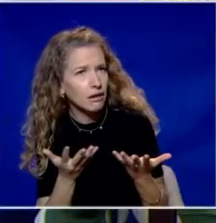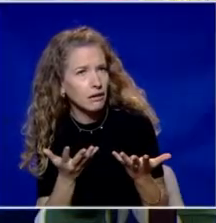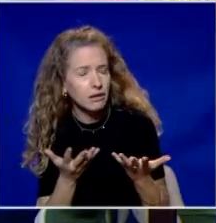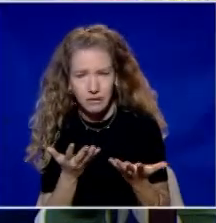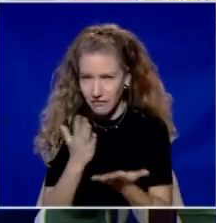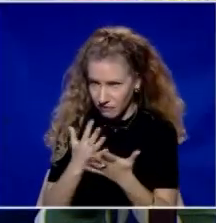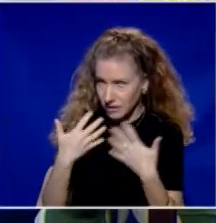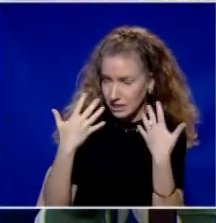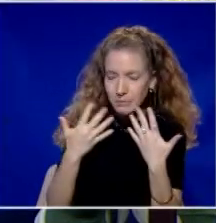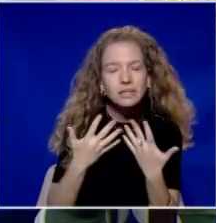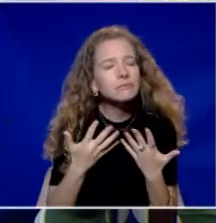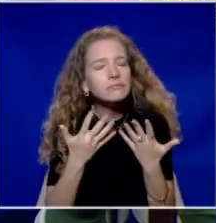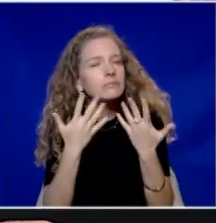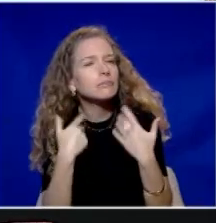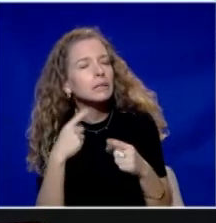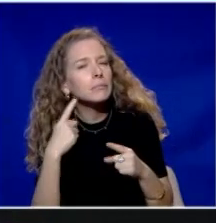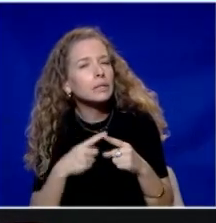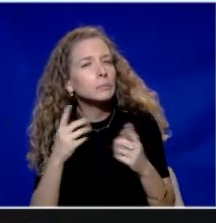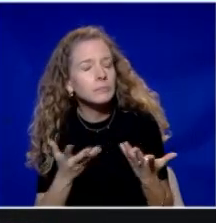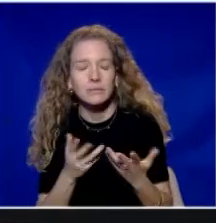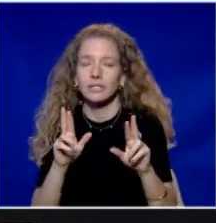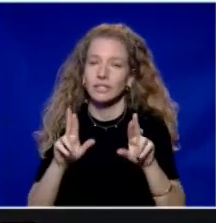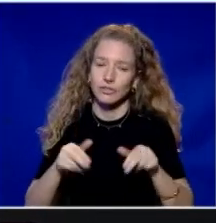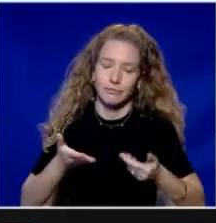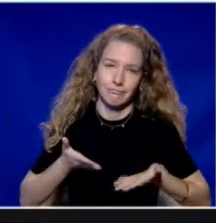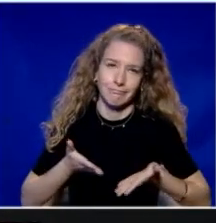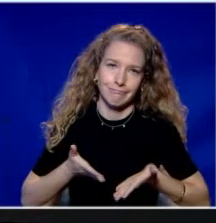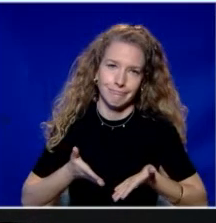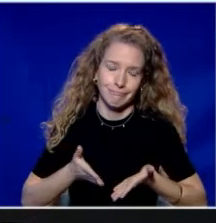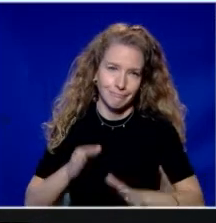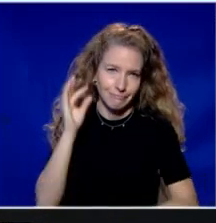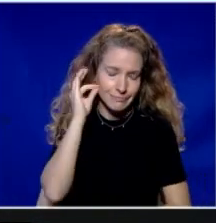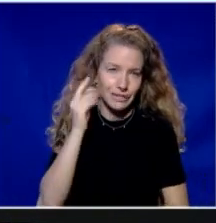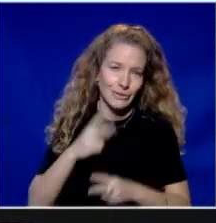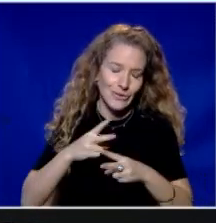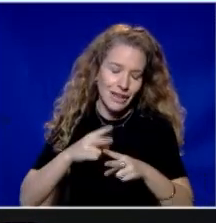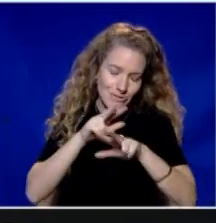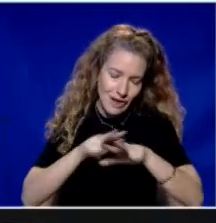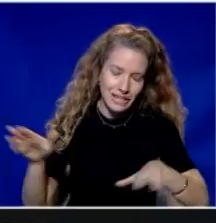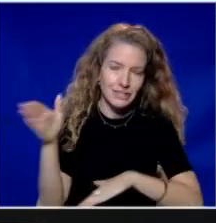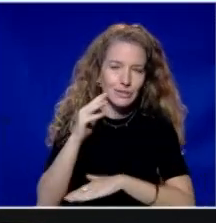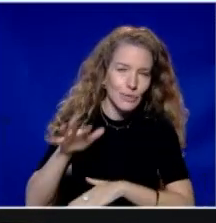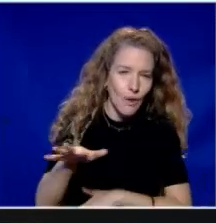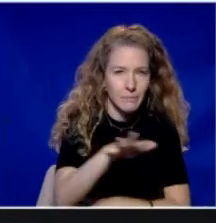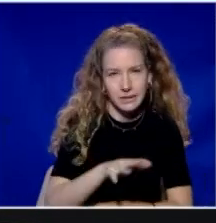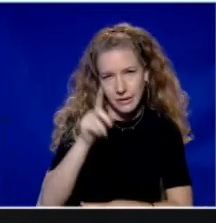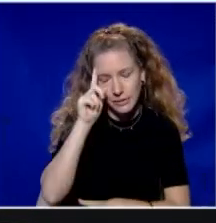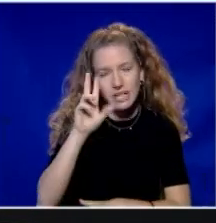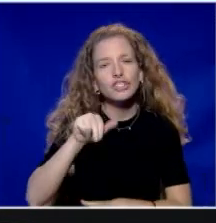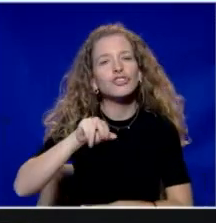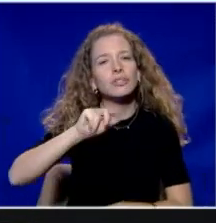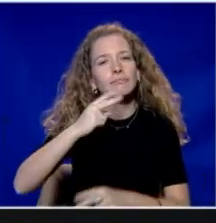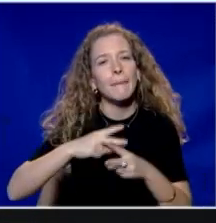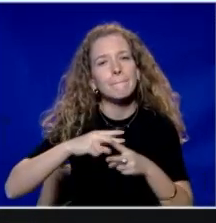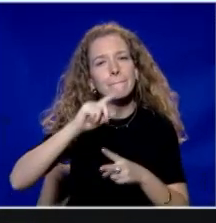רוצה שתספרי לי בדיוק, כי הוא בדיוק... יש לנו ילדה, חולה. כל הארץ, כל המדינה יודעת, עם אנורקסיה מאוד מאוד קשה